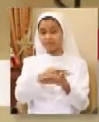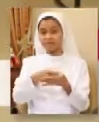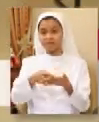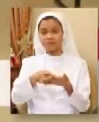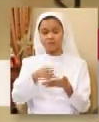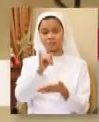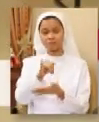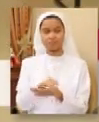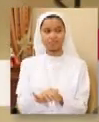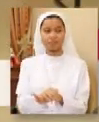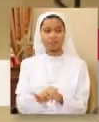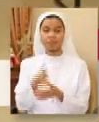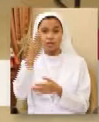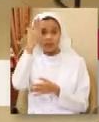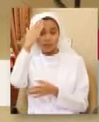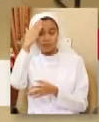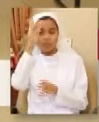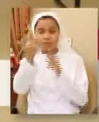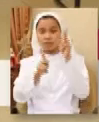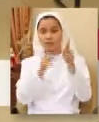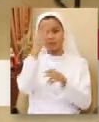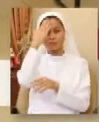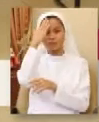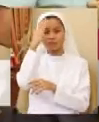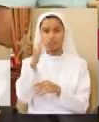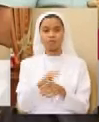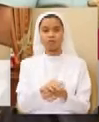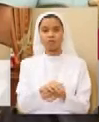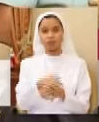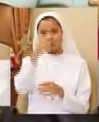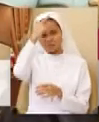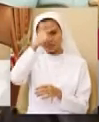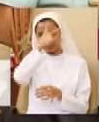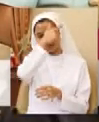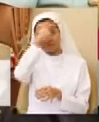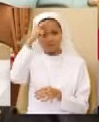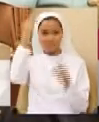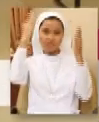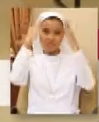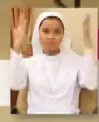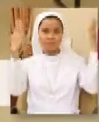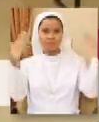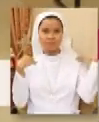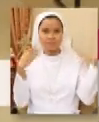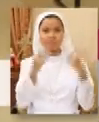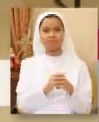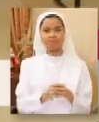dito, Gualandi Sisters. Gualandi Sisters. Gualandi. Okay. Tell us more about Gualandi Sisters and